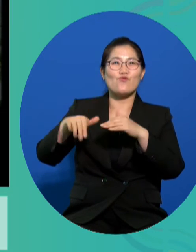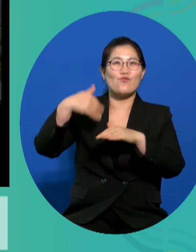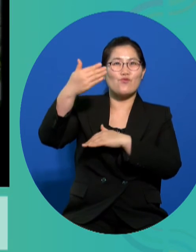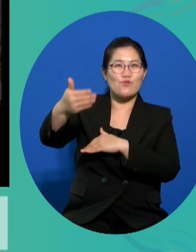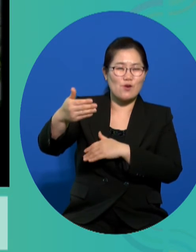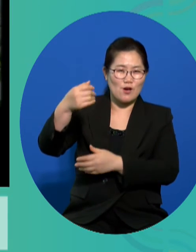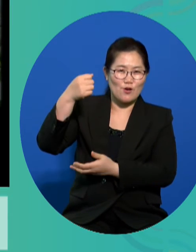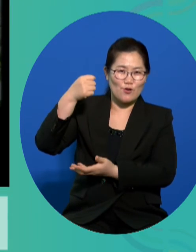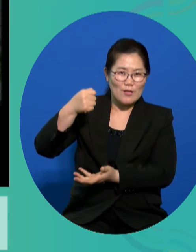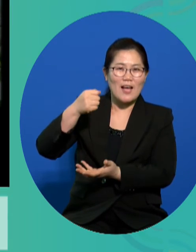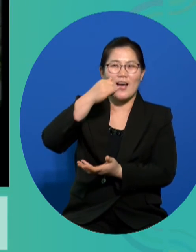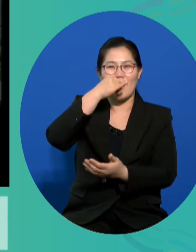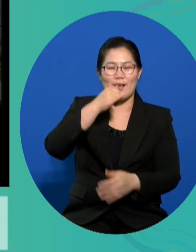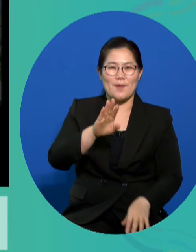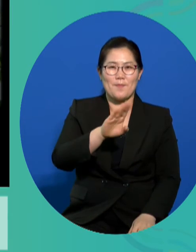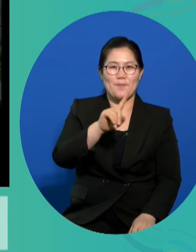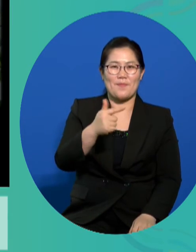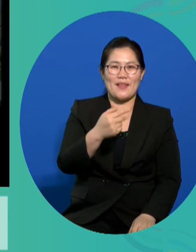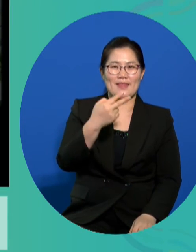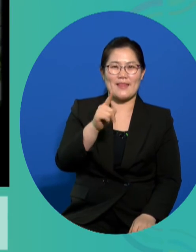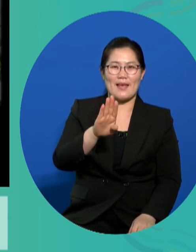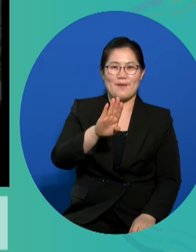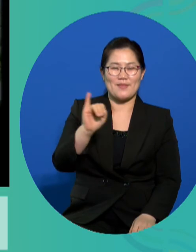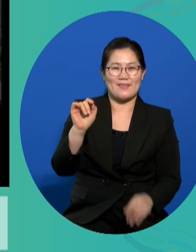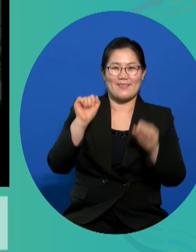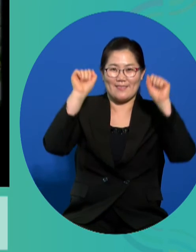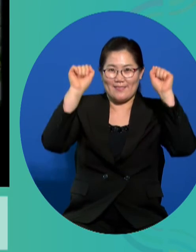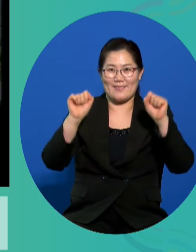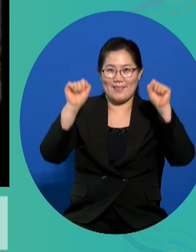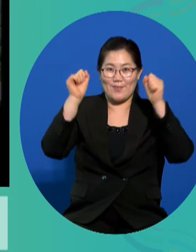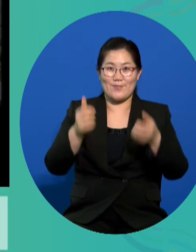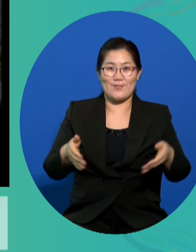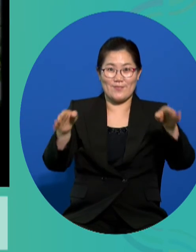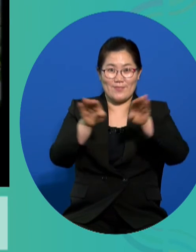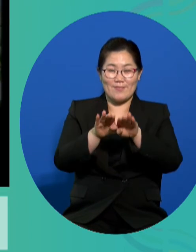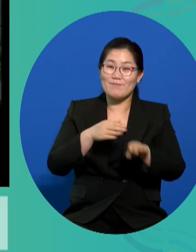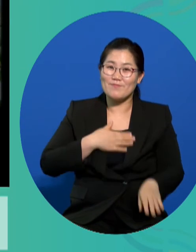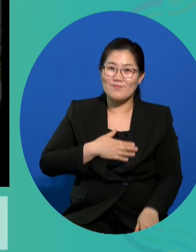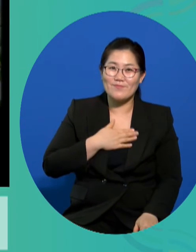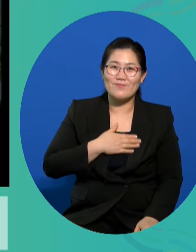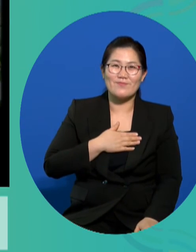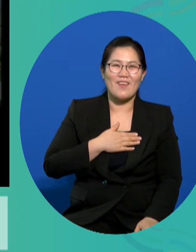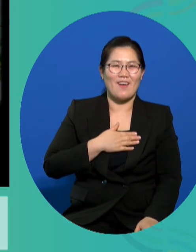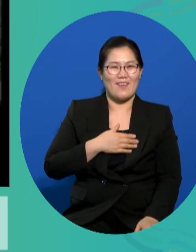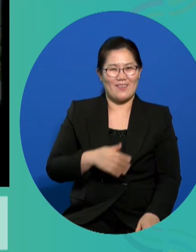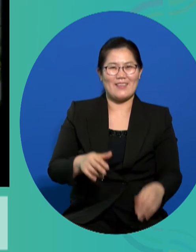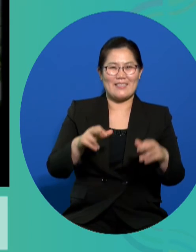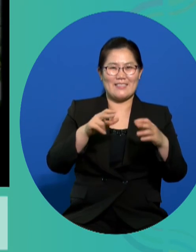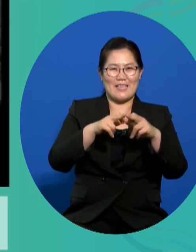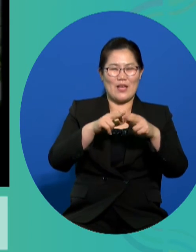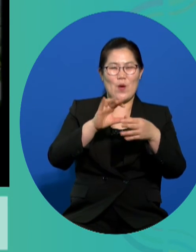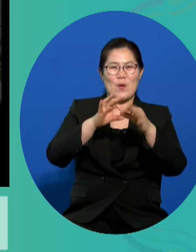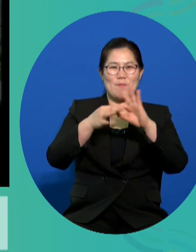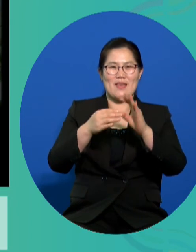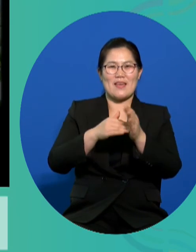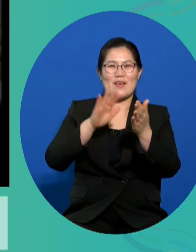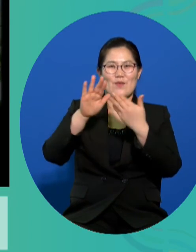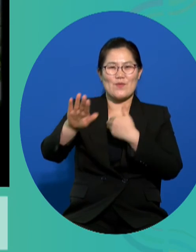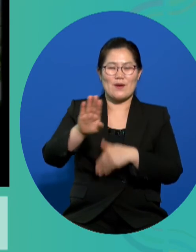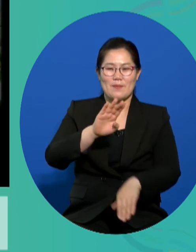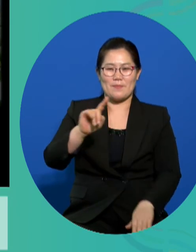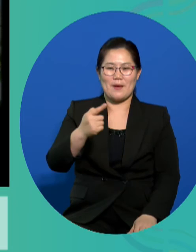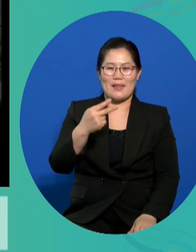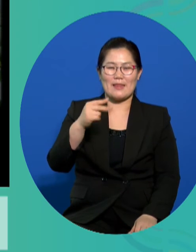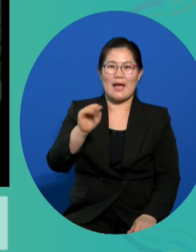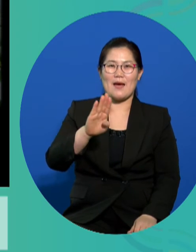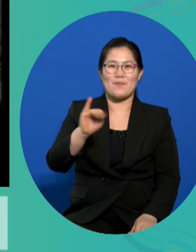넘어갈게요. 반다비 체육관 다 아시죠? 이 반다비 체육관 문재인 정부 출범해서 올림픽, 패럴림픽 이후에 실행되고 있는